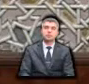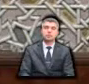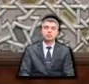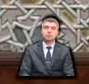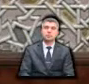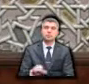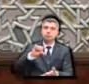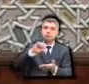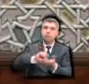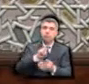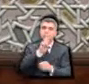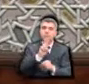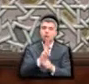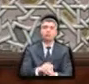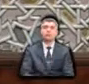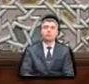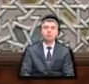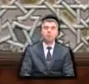فليتفضل سيد نائب المحترم يطرح السؤال.